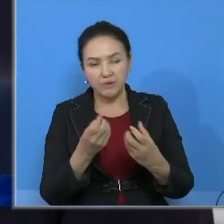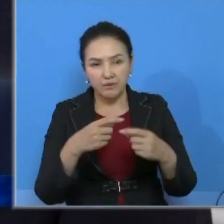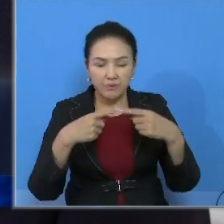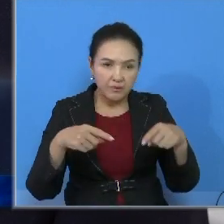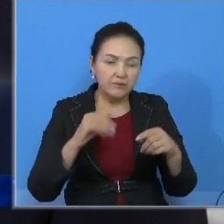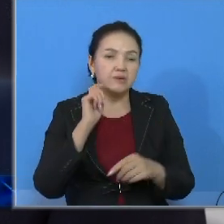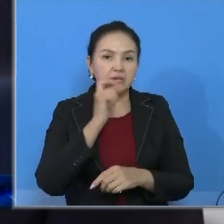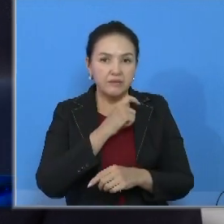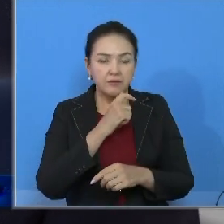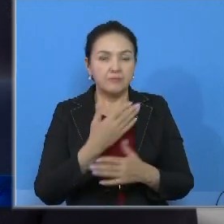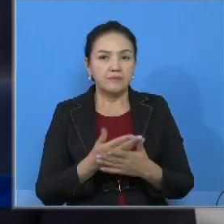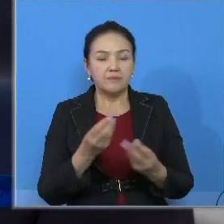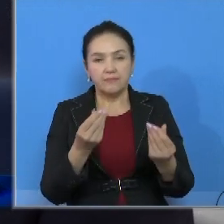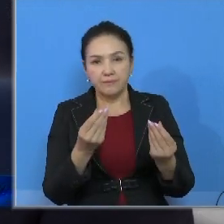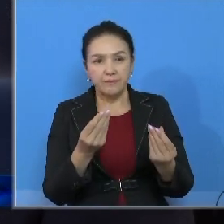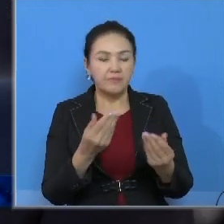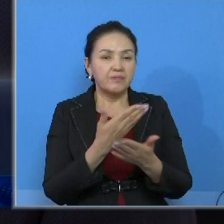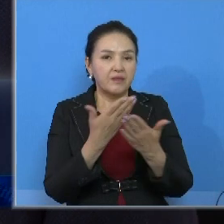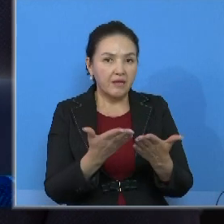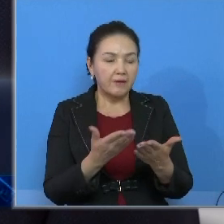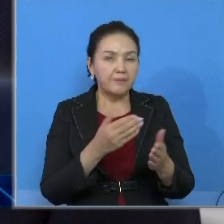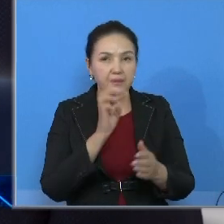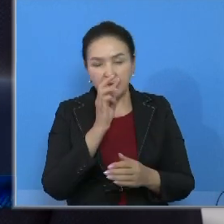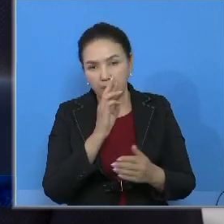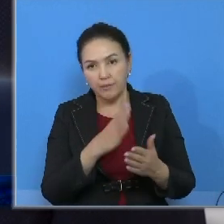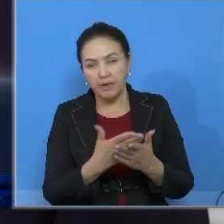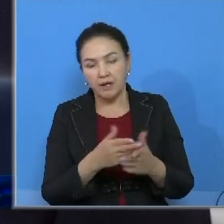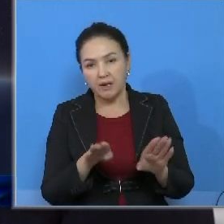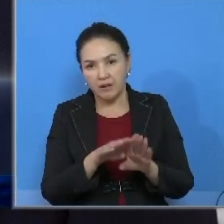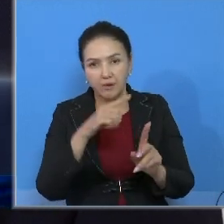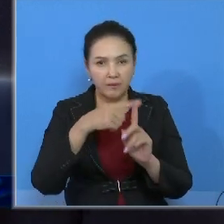чего-то он сэкономил, но эти деньги – это его уже доходная часть, то есть он